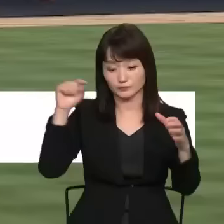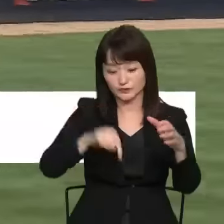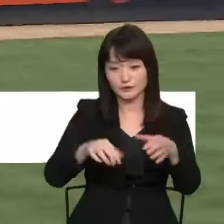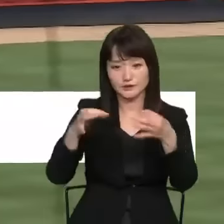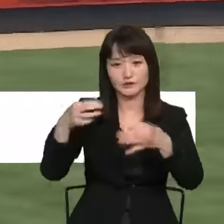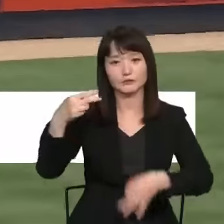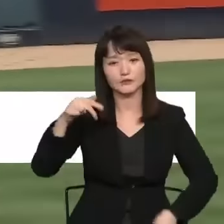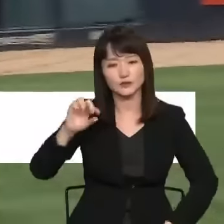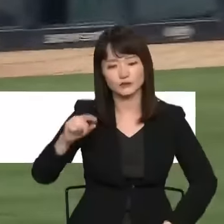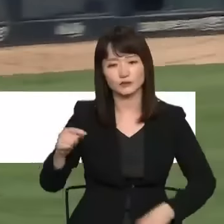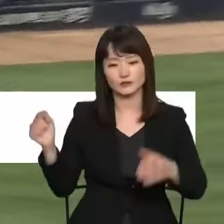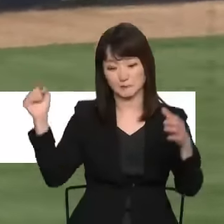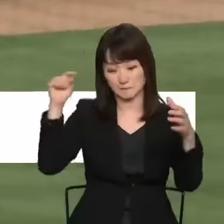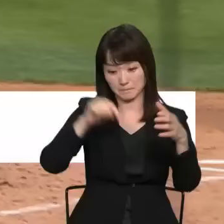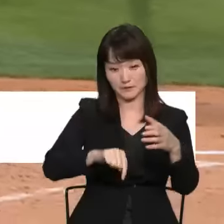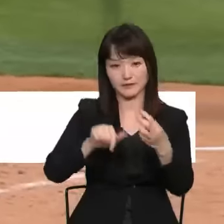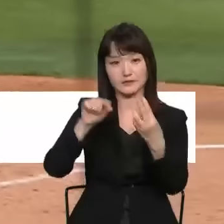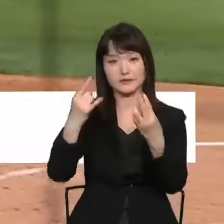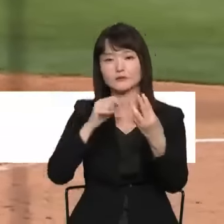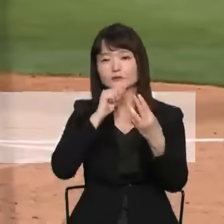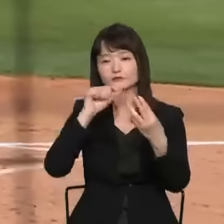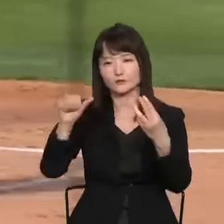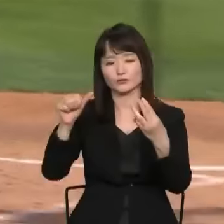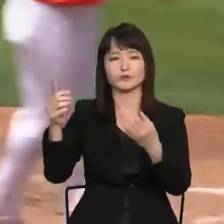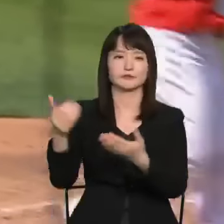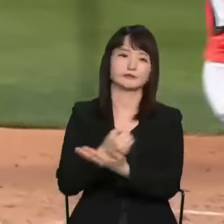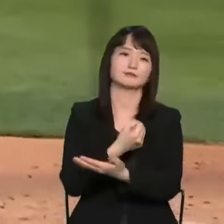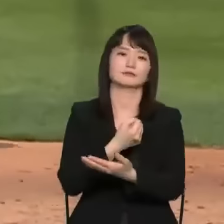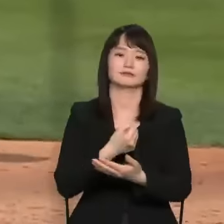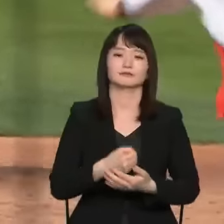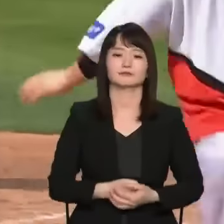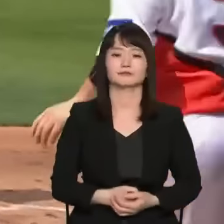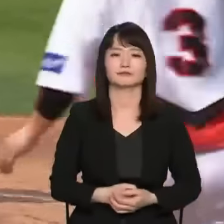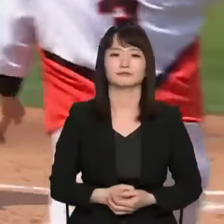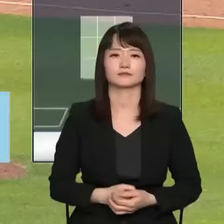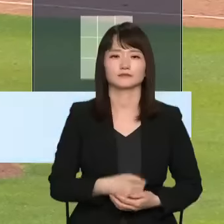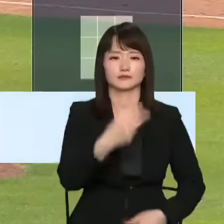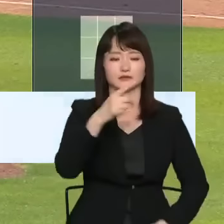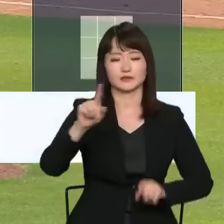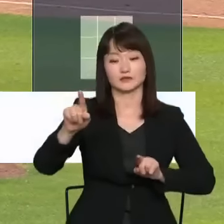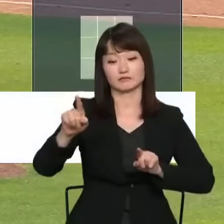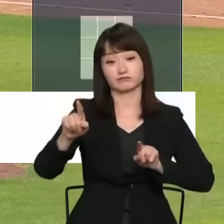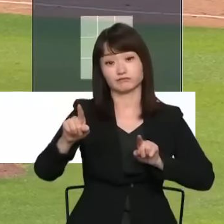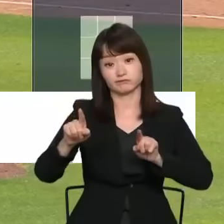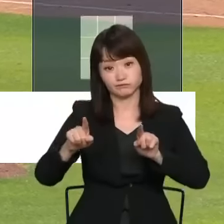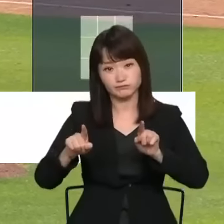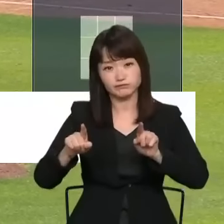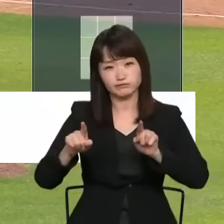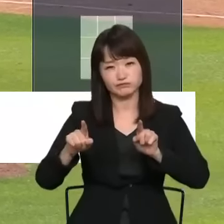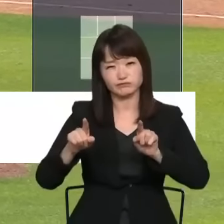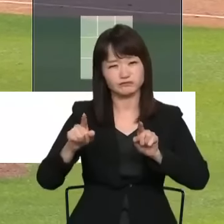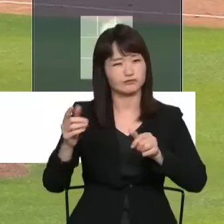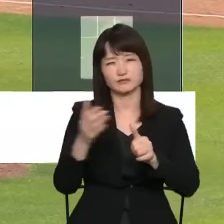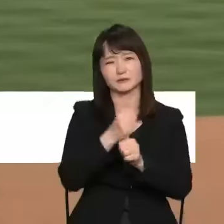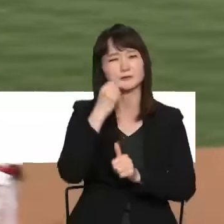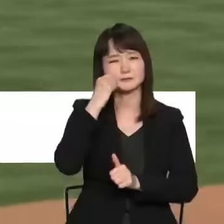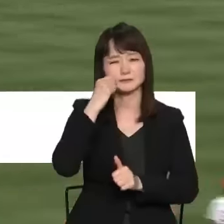김태군의 안타를 포함해 3회에만 5점을 뽑아냈습니다. 두산은 막판에 되살아났지만 기회를 살리지